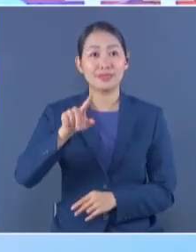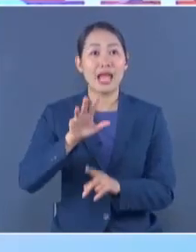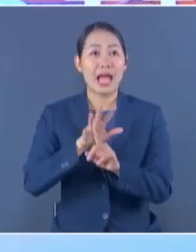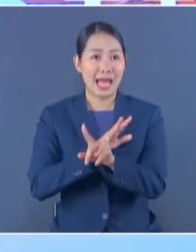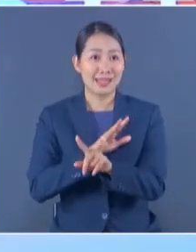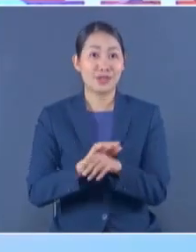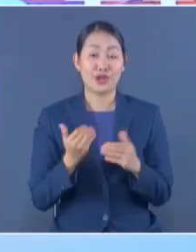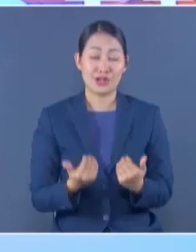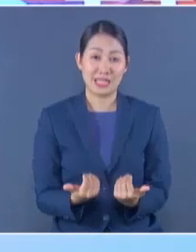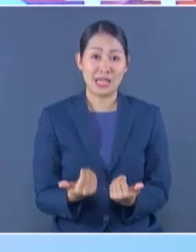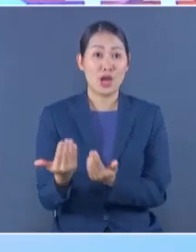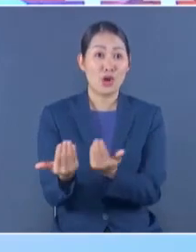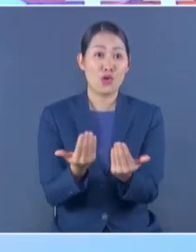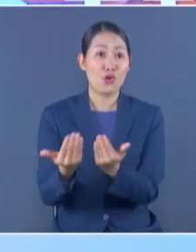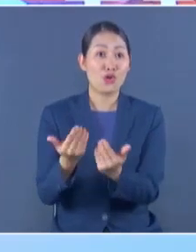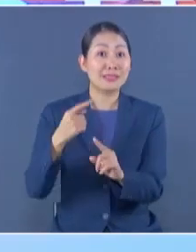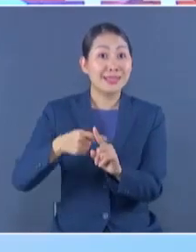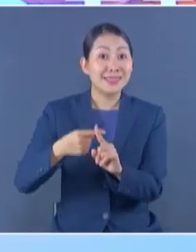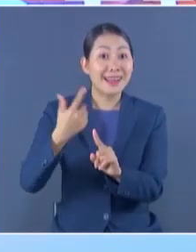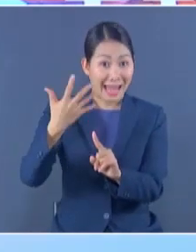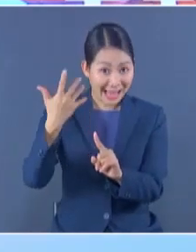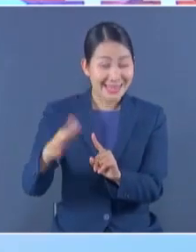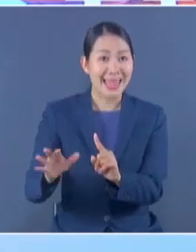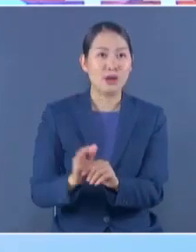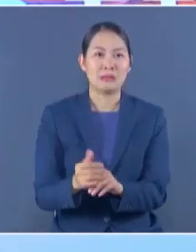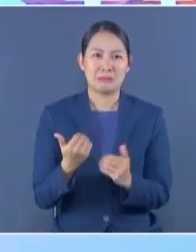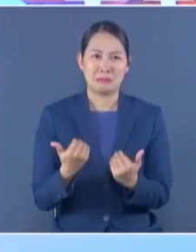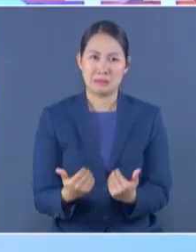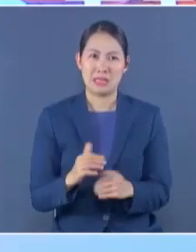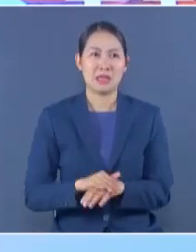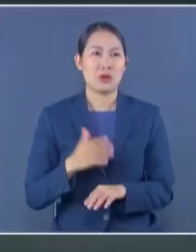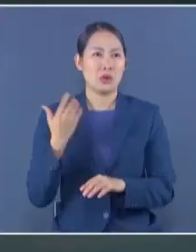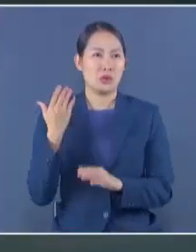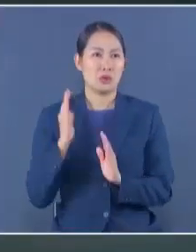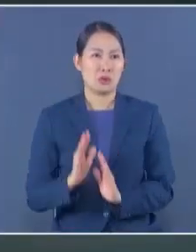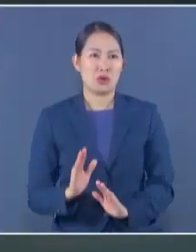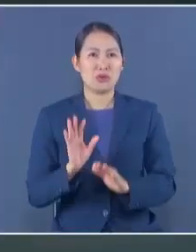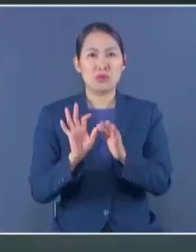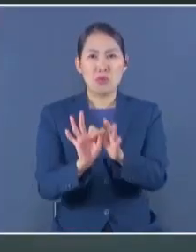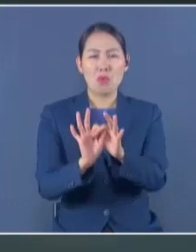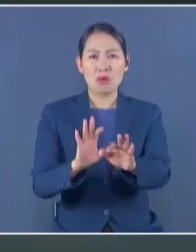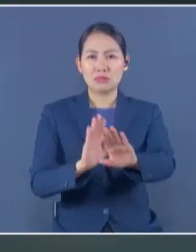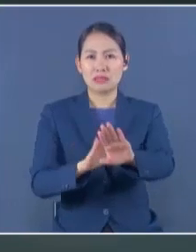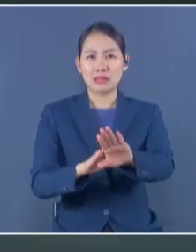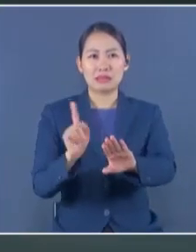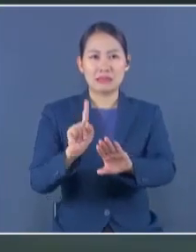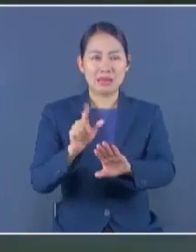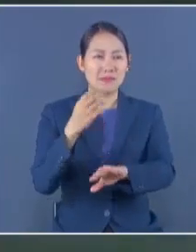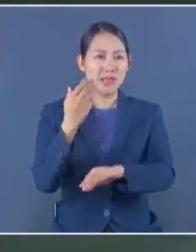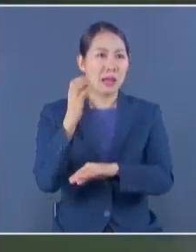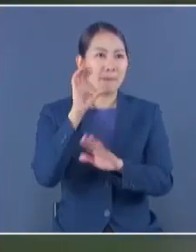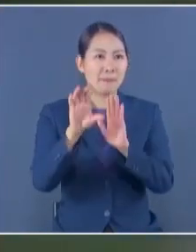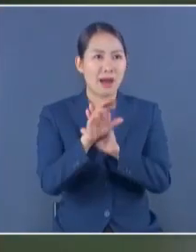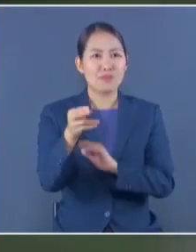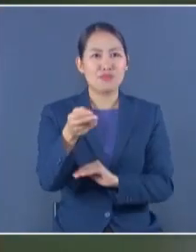เมื่อแม่ไอซ์เขาได้โพสต์ภาพเป็นคลิปนะคะที่กำลังป้อนกล้วยบดให้กับลูกสาวค่ะโดยล่าสุดคุณแม่ไอซ์ก็